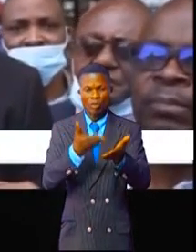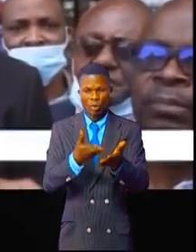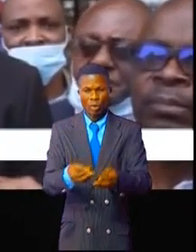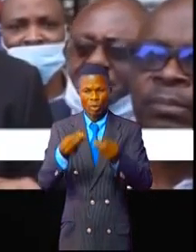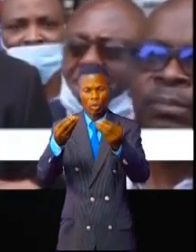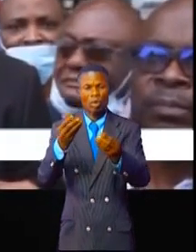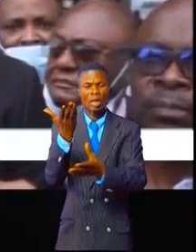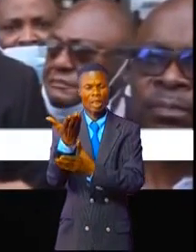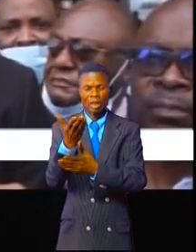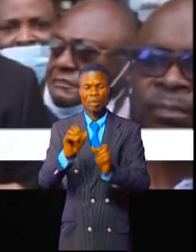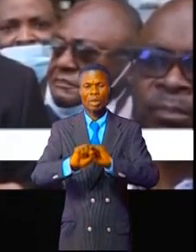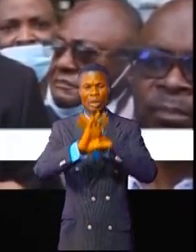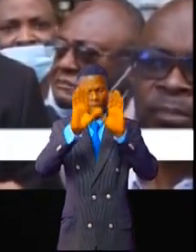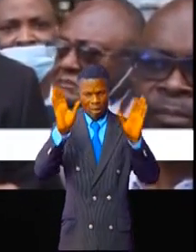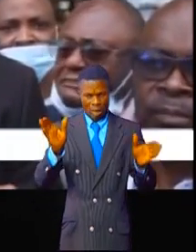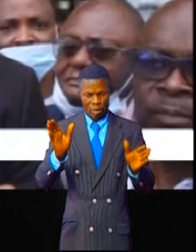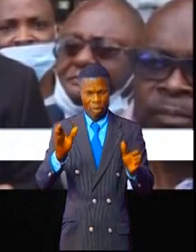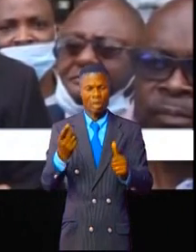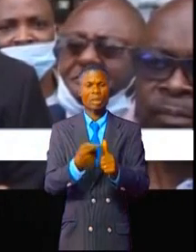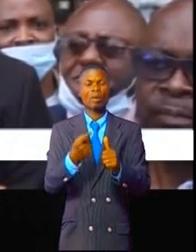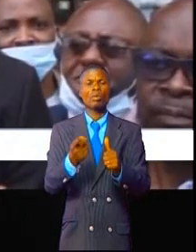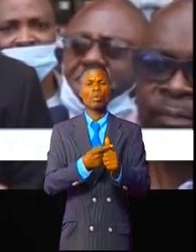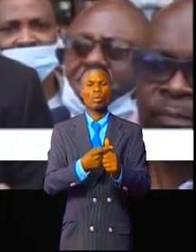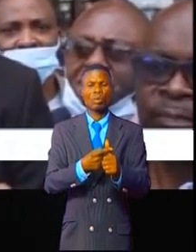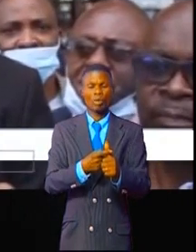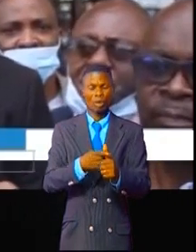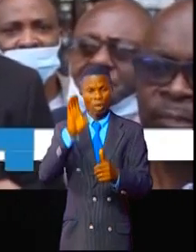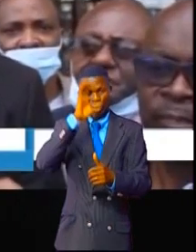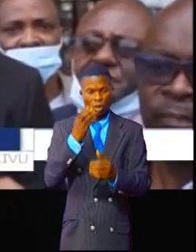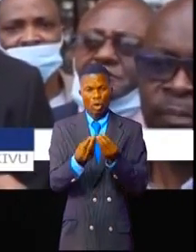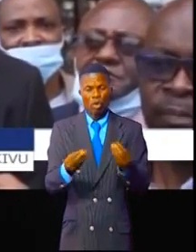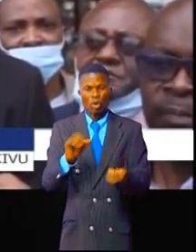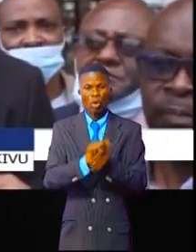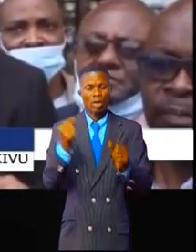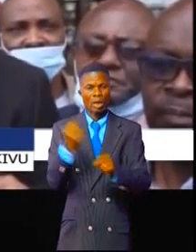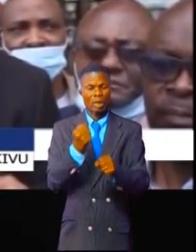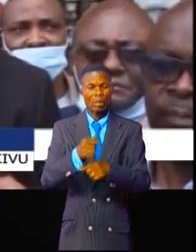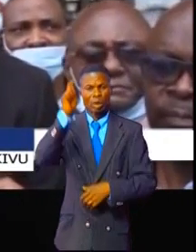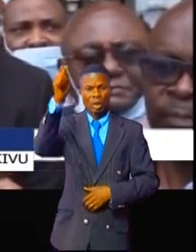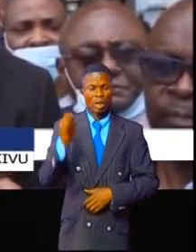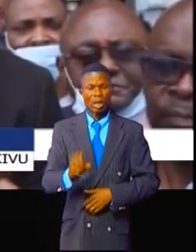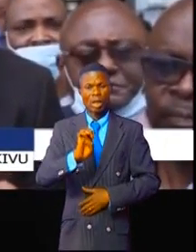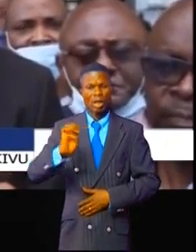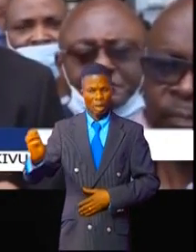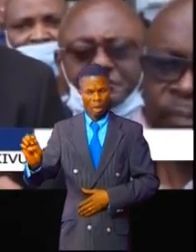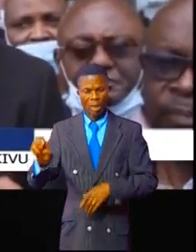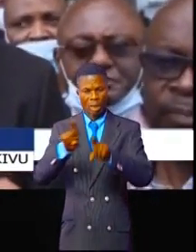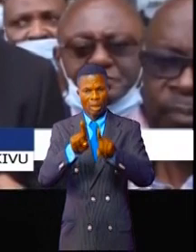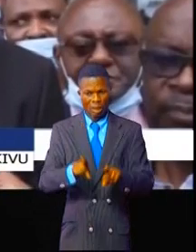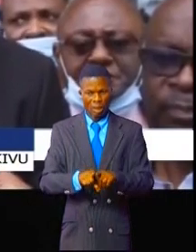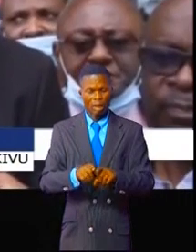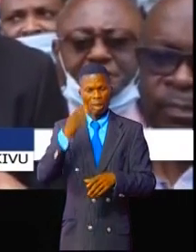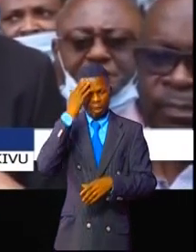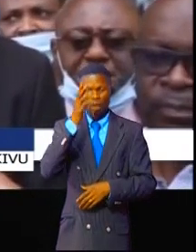des recommandations très claires qui était notamment de pouvoir revoir toutes nos opérations phares décès à l'est et pouvoir en tout cas s'assurer